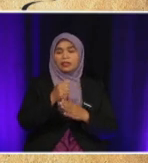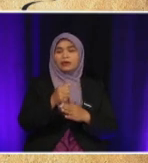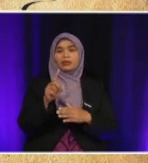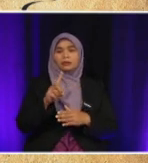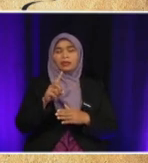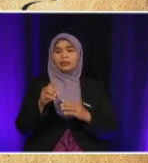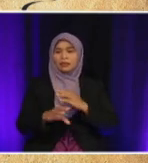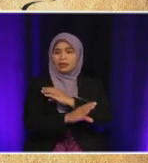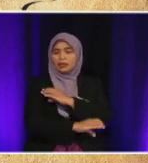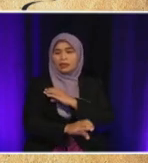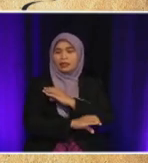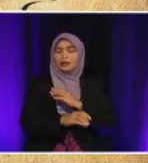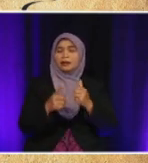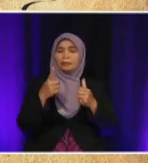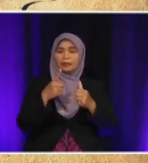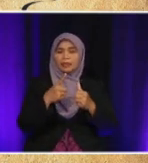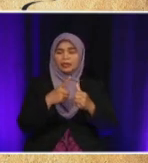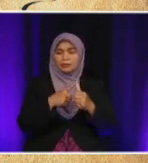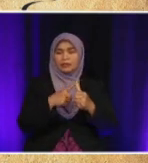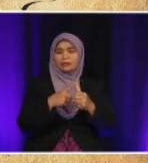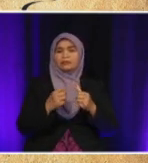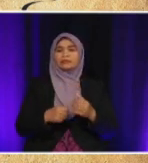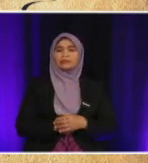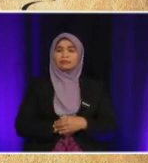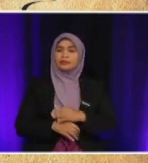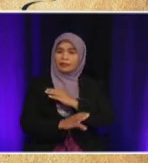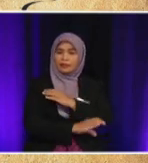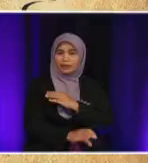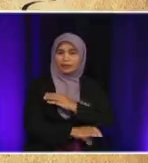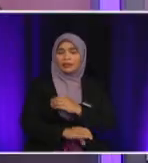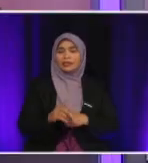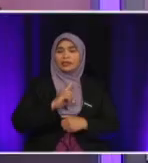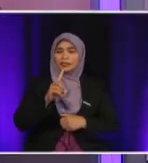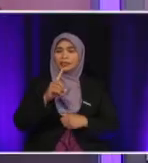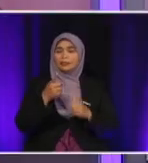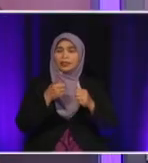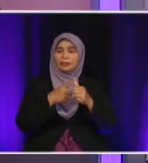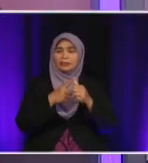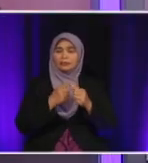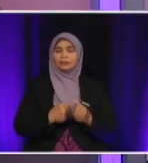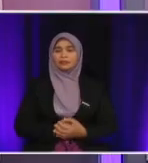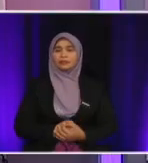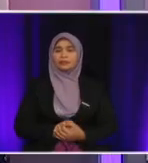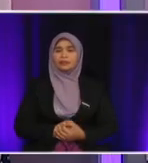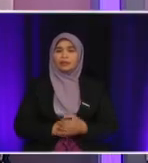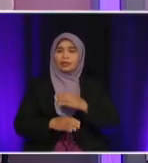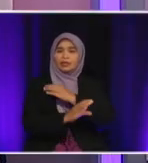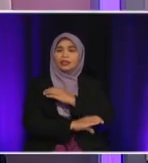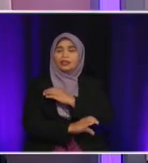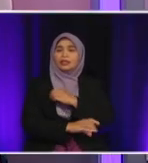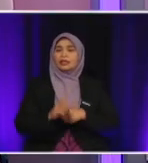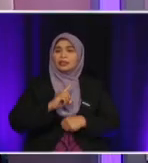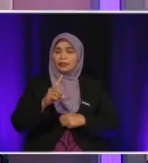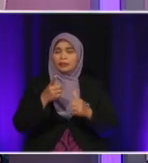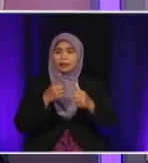yang pertama negara Islam yang pertama Jom kita lihat screen ini ya Negara Islam yang pertama